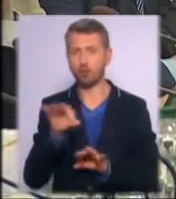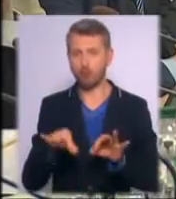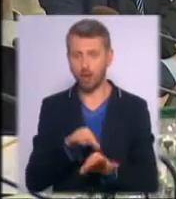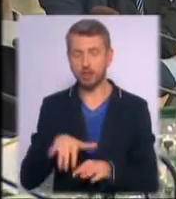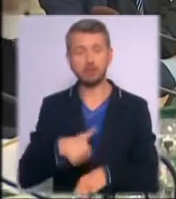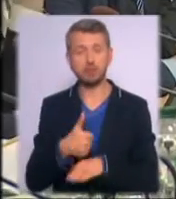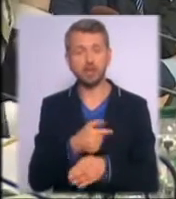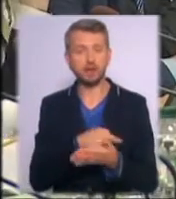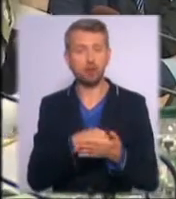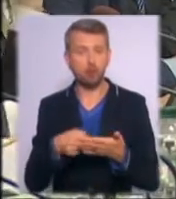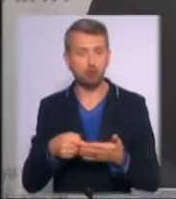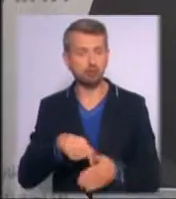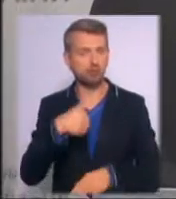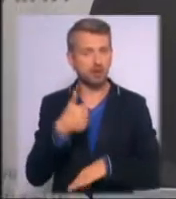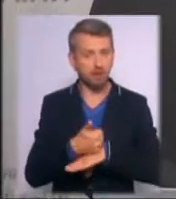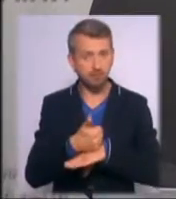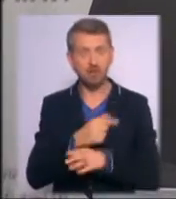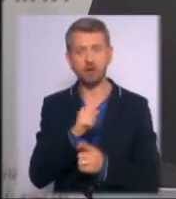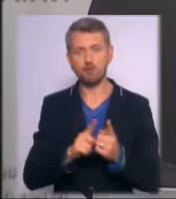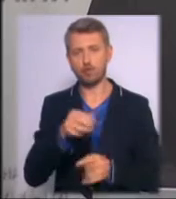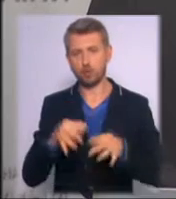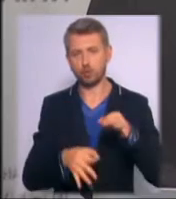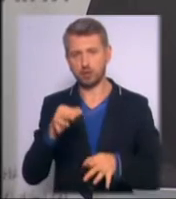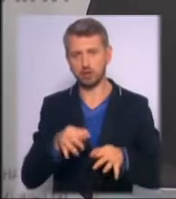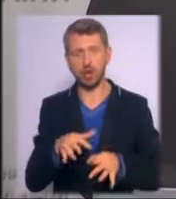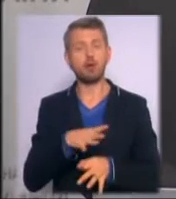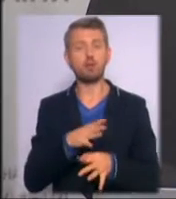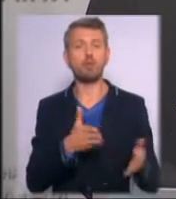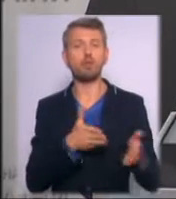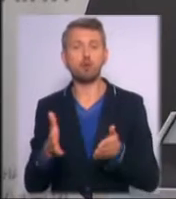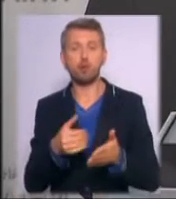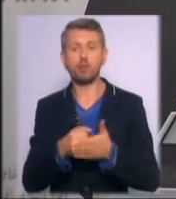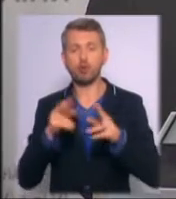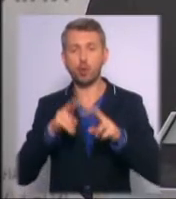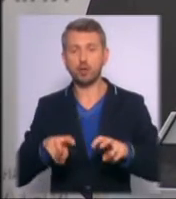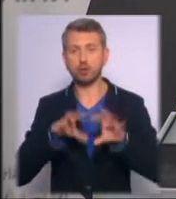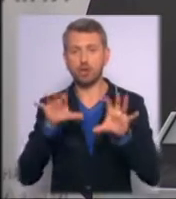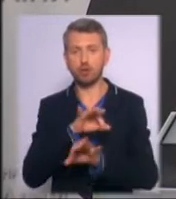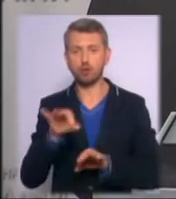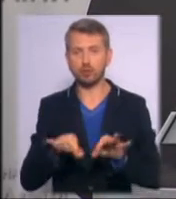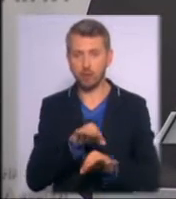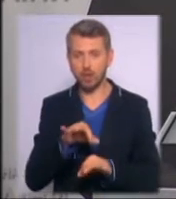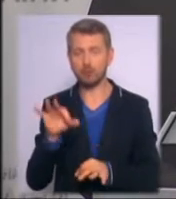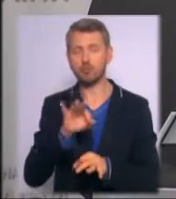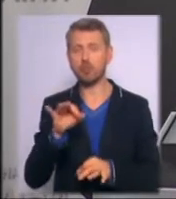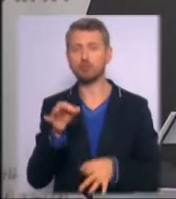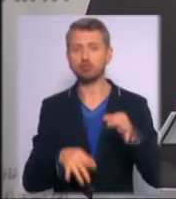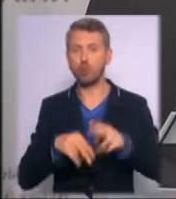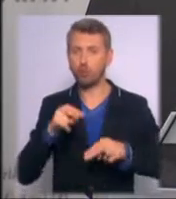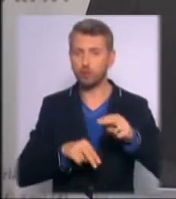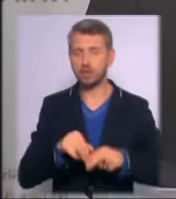наголошує пріоритет – реформа судів. Був підготовлений до розгляду законопроект про судоустрій і статус суддів.